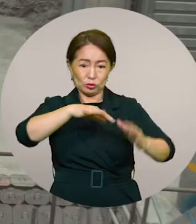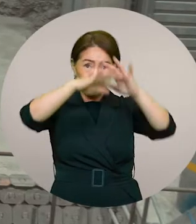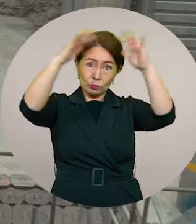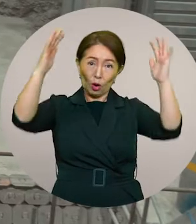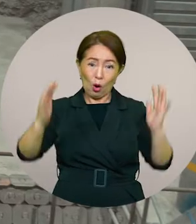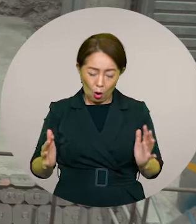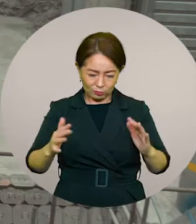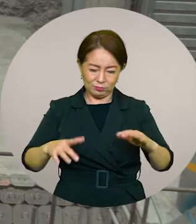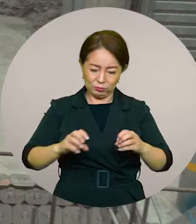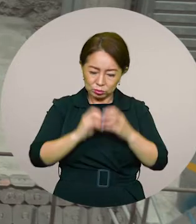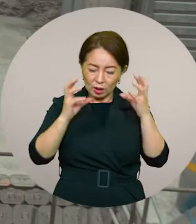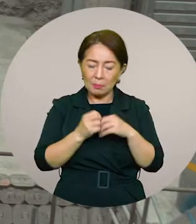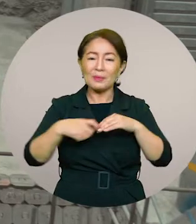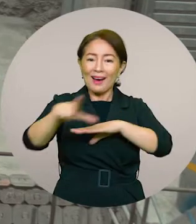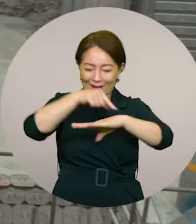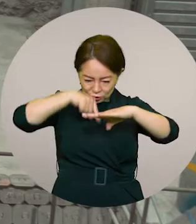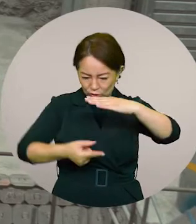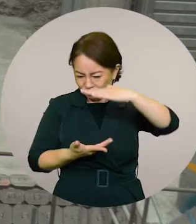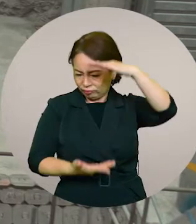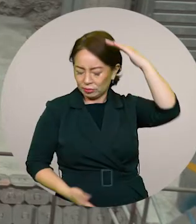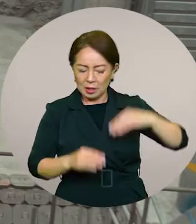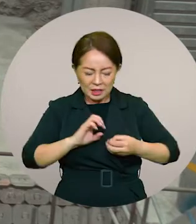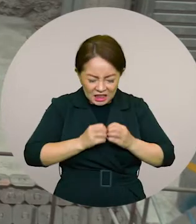байгуулалт энэ газрын гүний уурхайд ингээд барилга